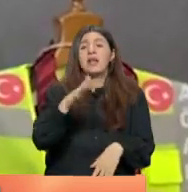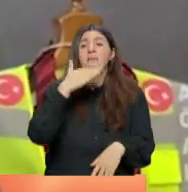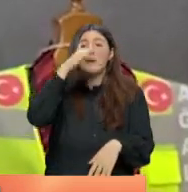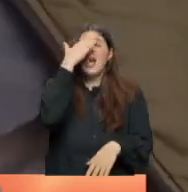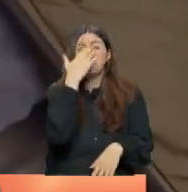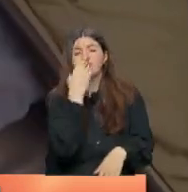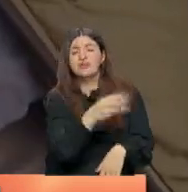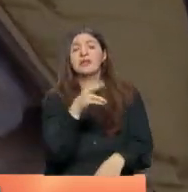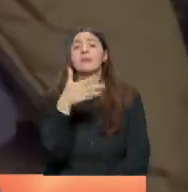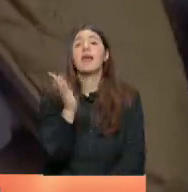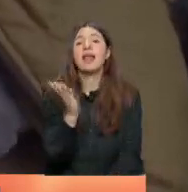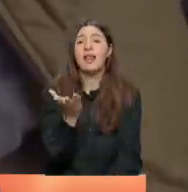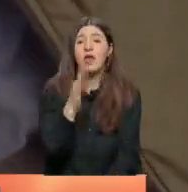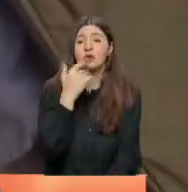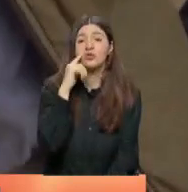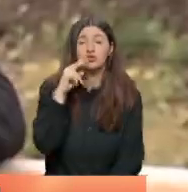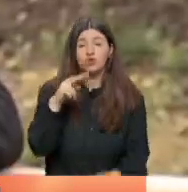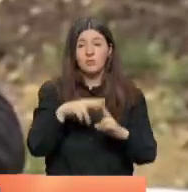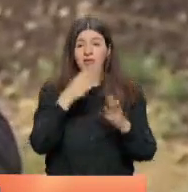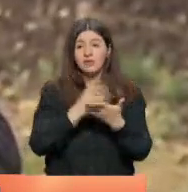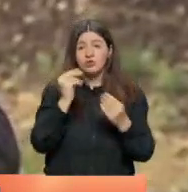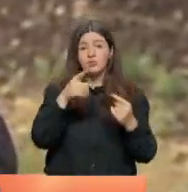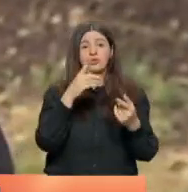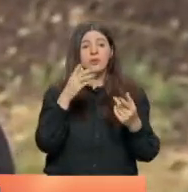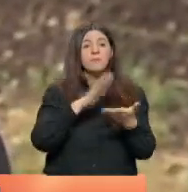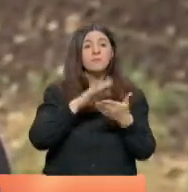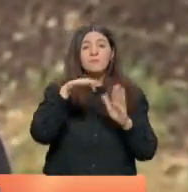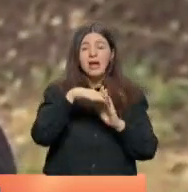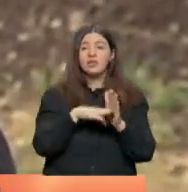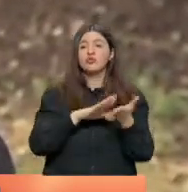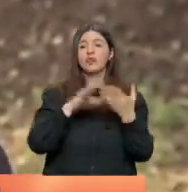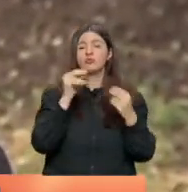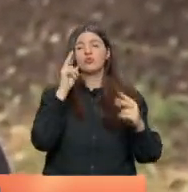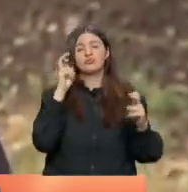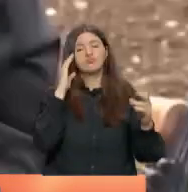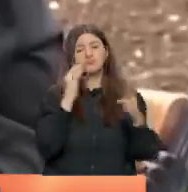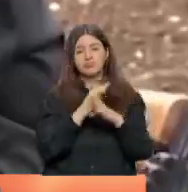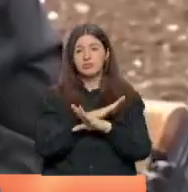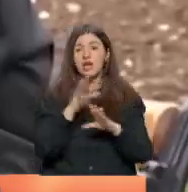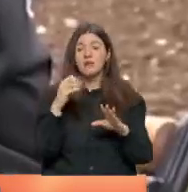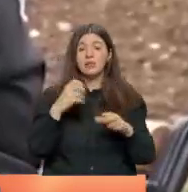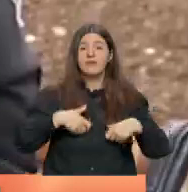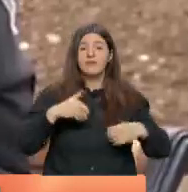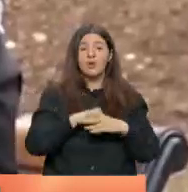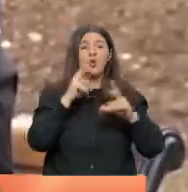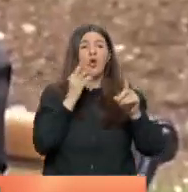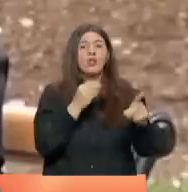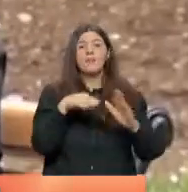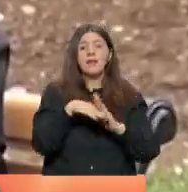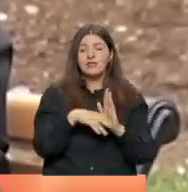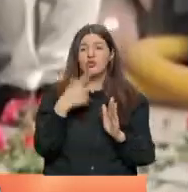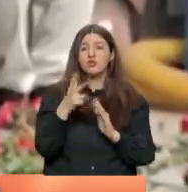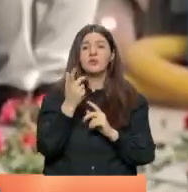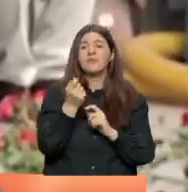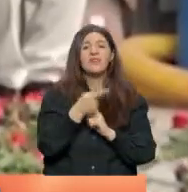fitresi bile değil. Görüşmeler sürerken o maddenin revize edilmesi gerektiği konusunda uzlaşıldı. AK Parti milletvekilleri söz konusu maddedeki